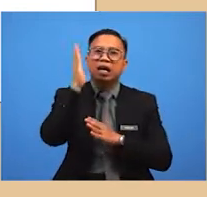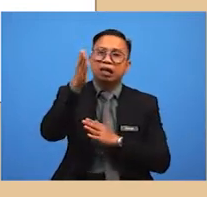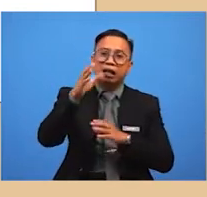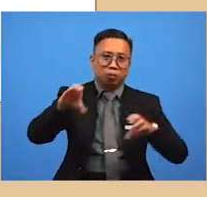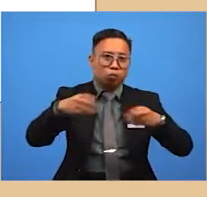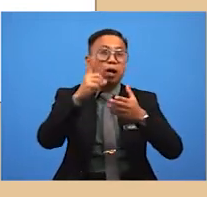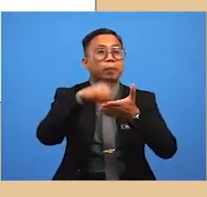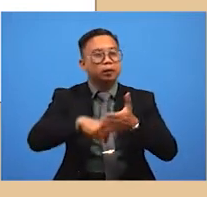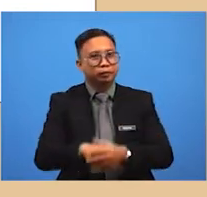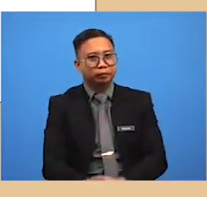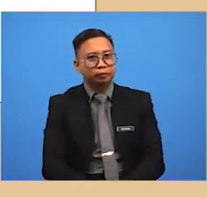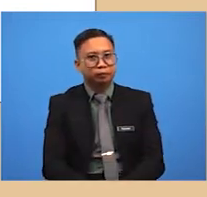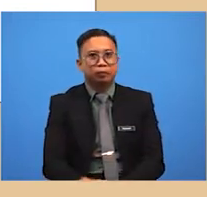menghasilkan.